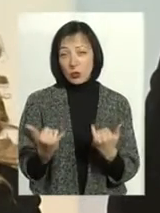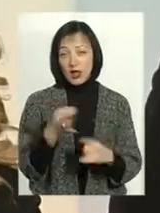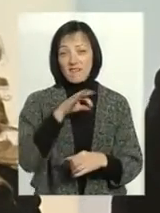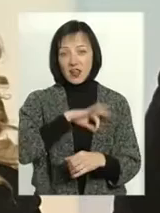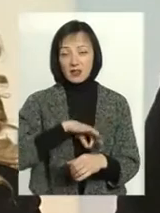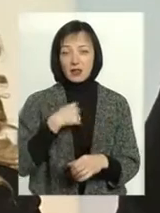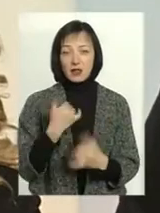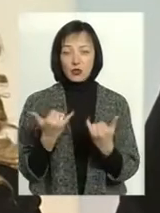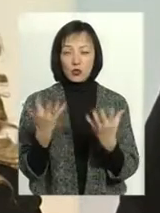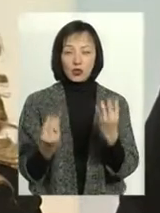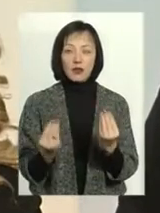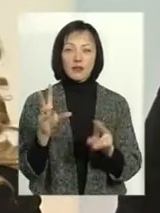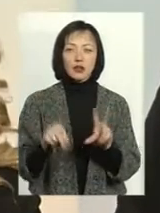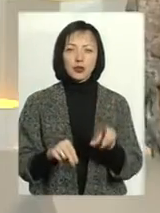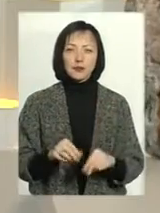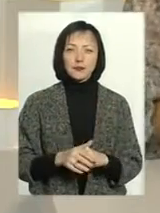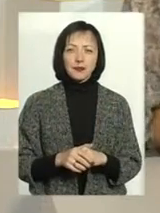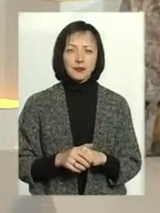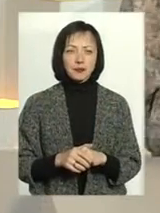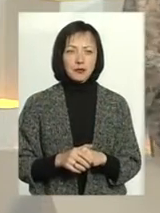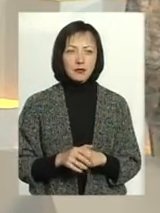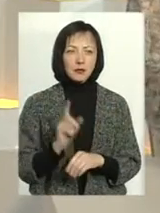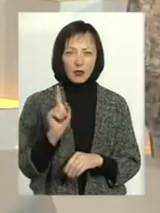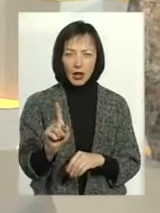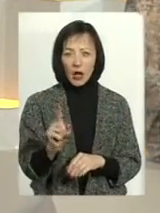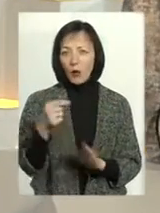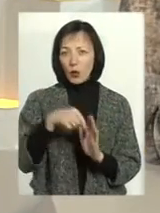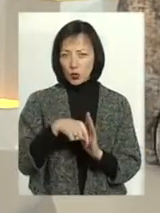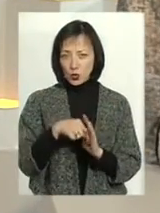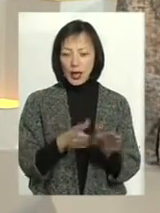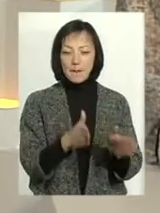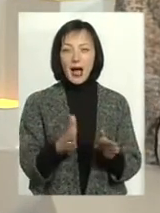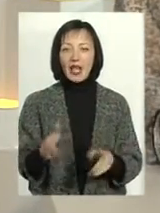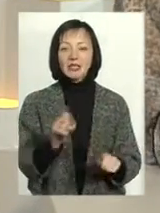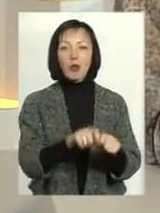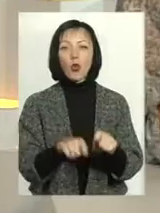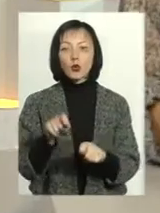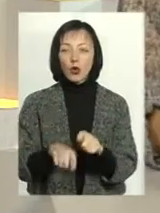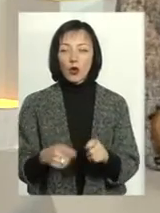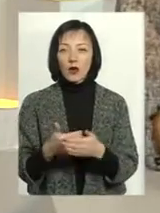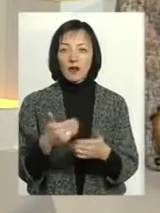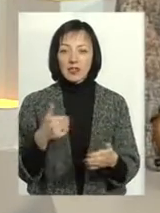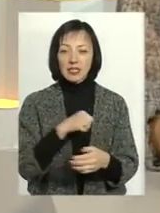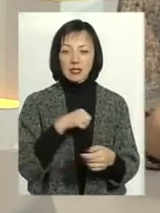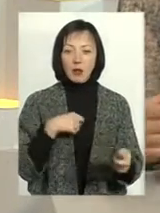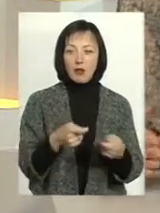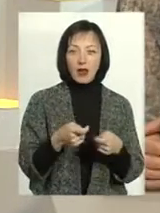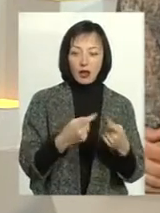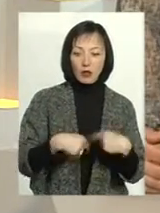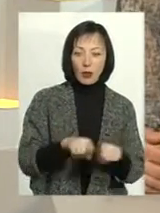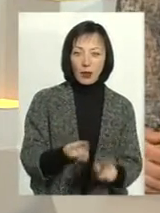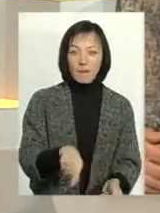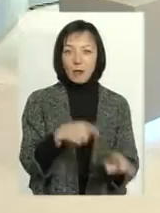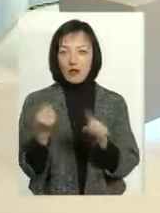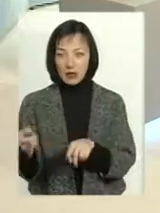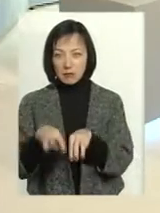на сьогоднішній день. Тобто, по суті, механізм контролю від самоврядних органів знову повертається